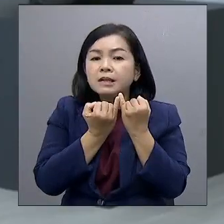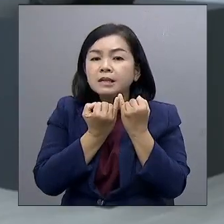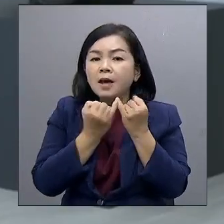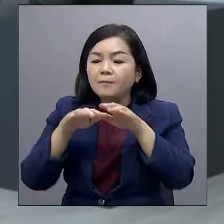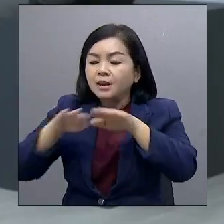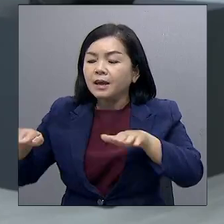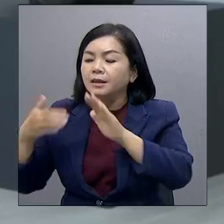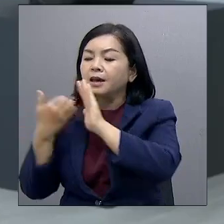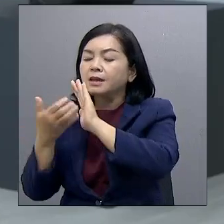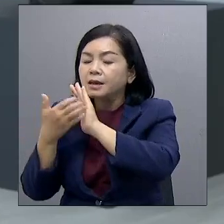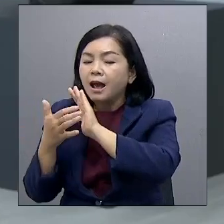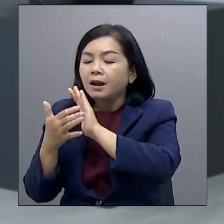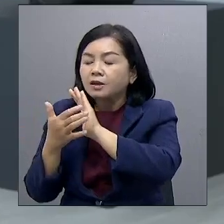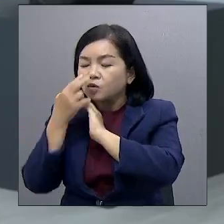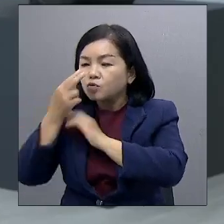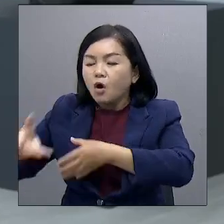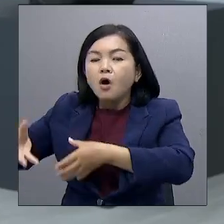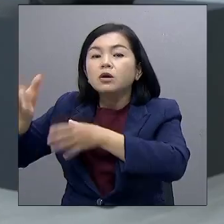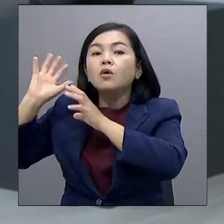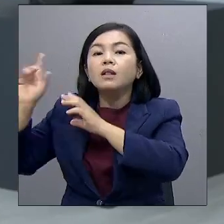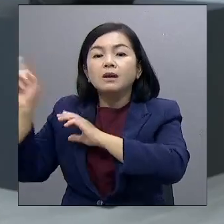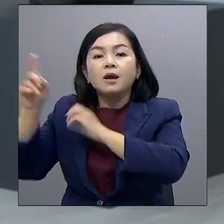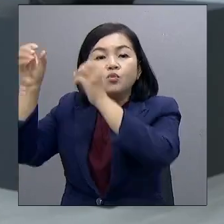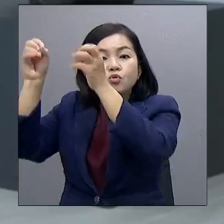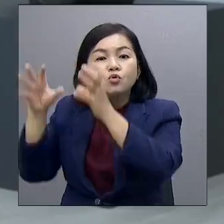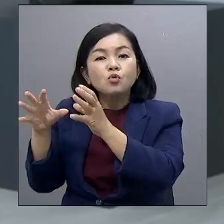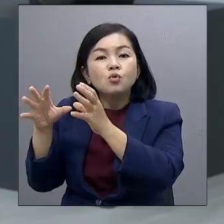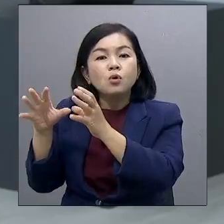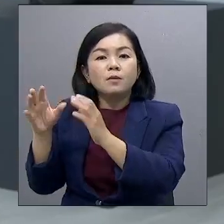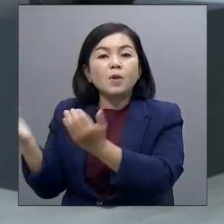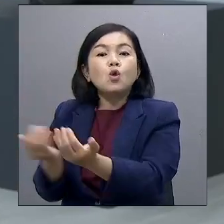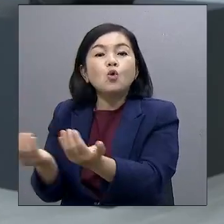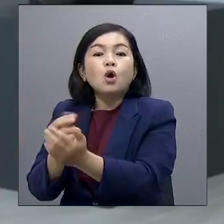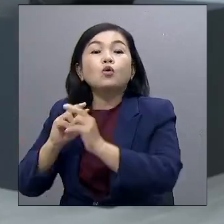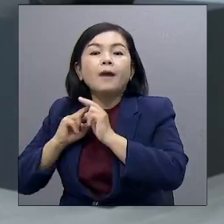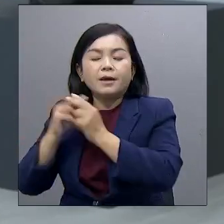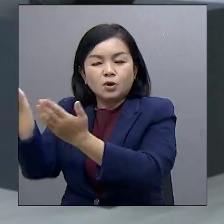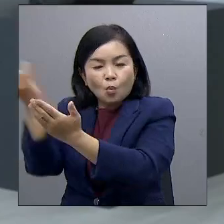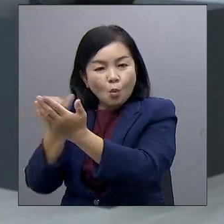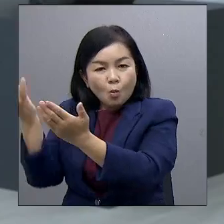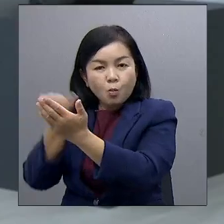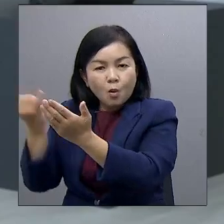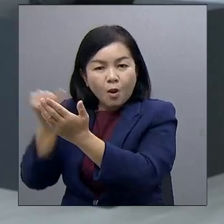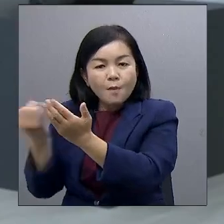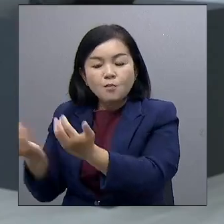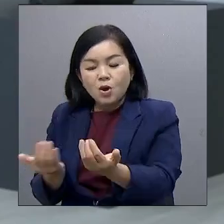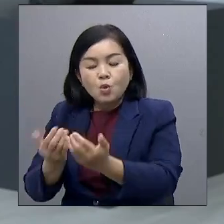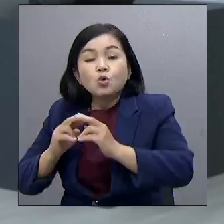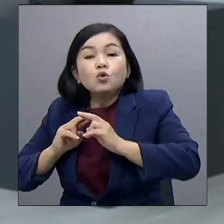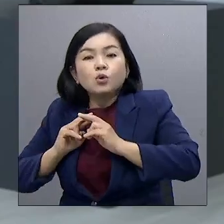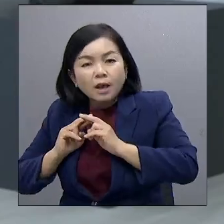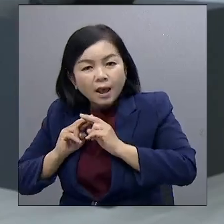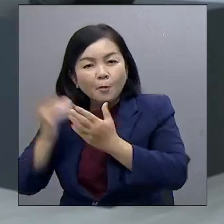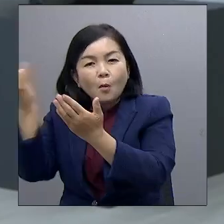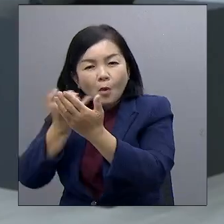อีสานก็จะกลับไปที่อีสานแต่อาจารย์หยิบยกประเด็นตรงที่ว่าลูกสาว 1คนของอาจารย์น่ะหยิบมาเป็นสื่อ